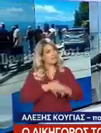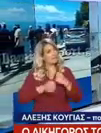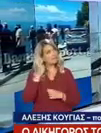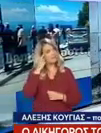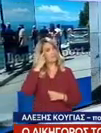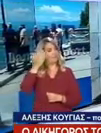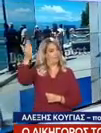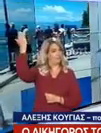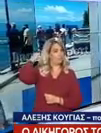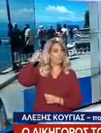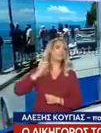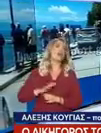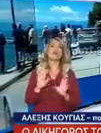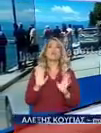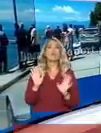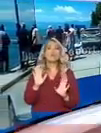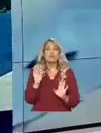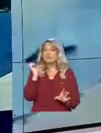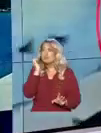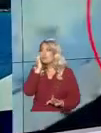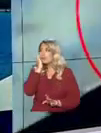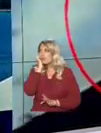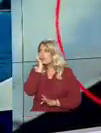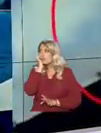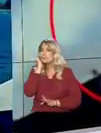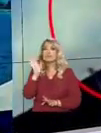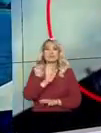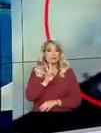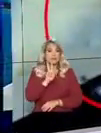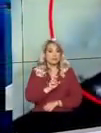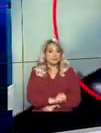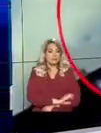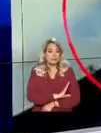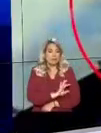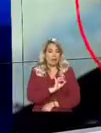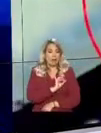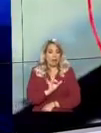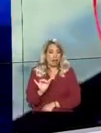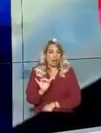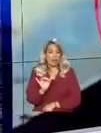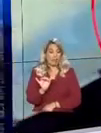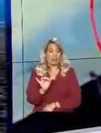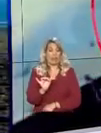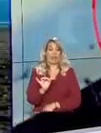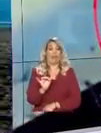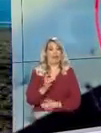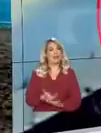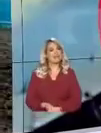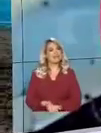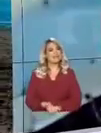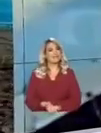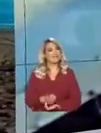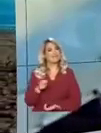μια, το ξαναλέω, απίστευτη ιστορία, μια πραγματικά φοβερή ιστορία που από τη μια μεριά λες, ναι, είναι ένας άνθρωπος ο οποίος